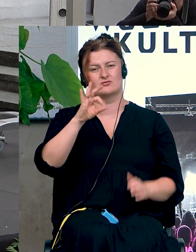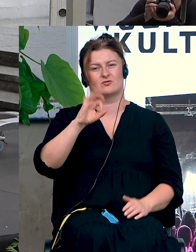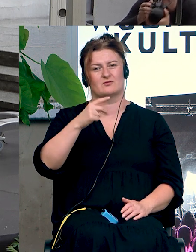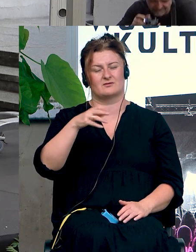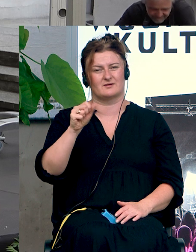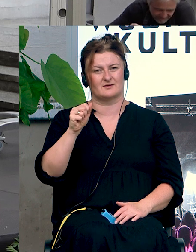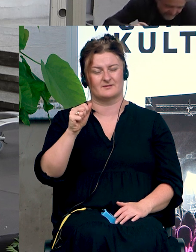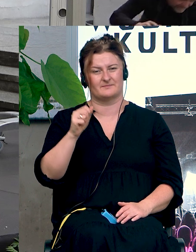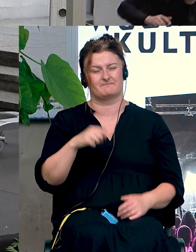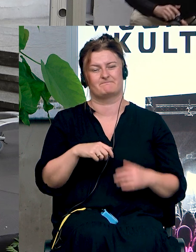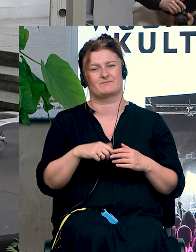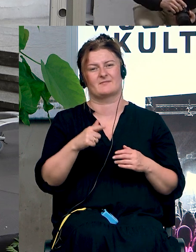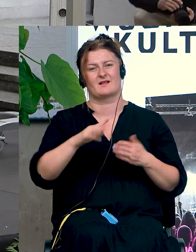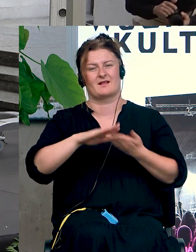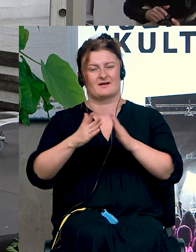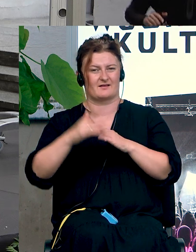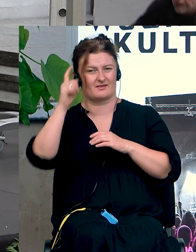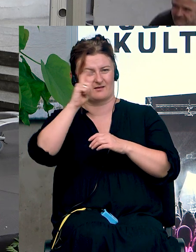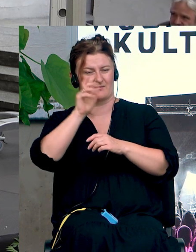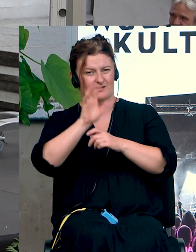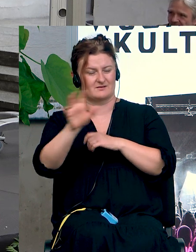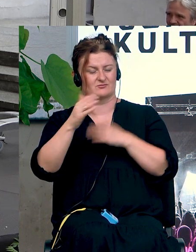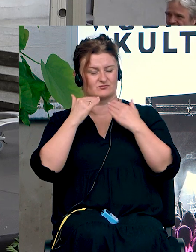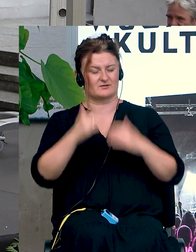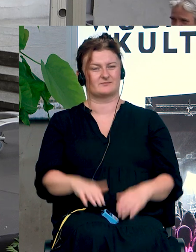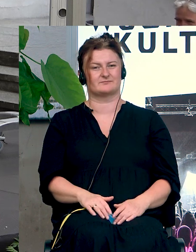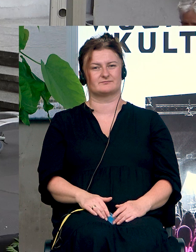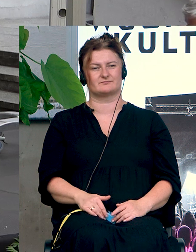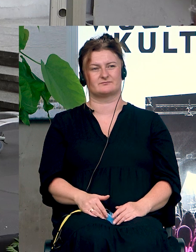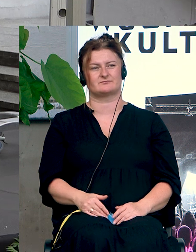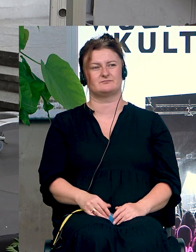trafiła właśnie na ten rynek niemiecki? Dziękuję.